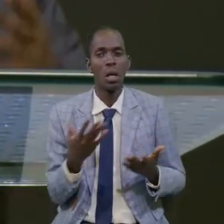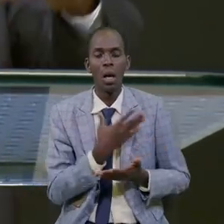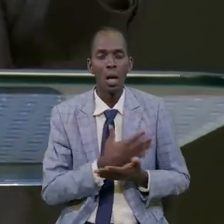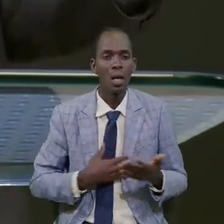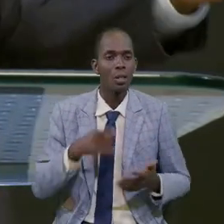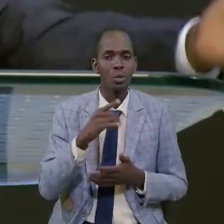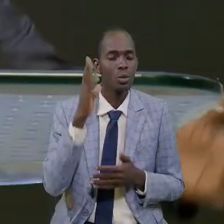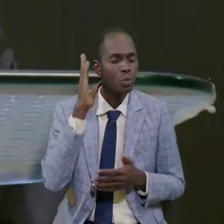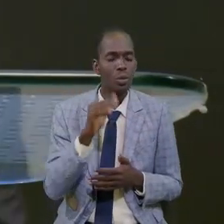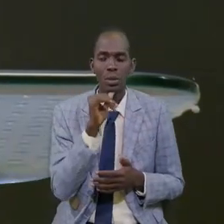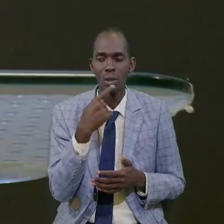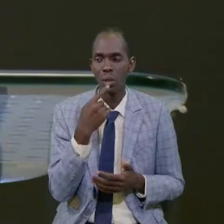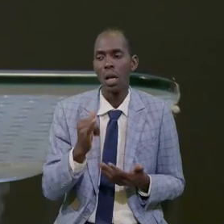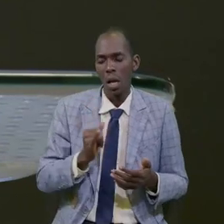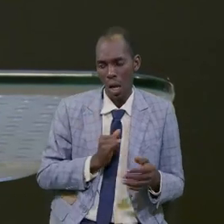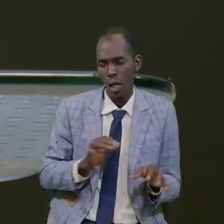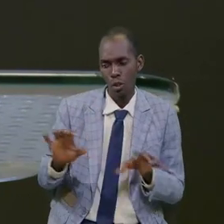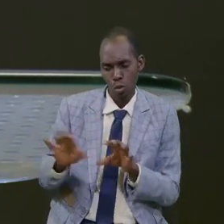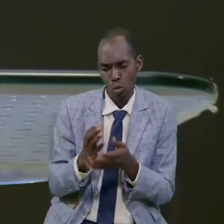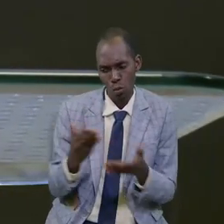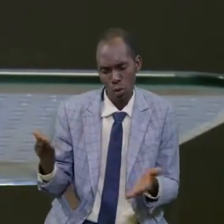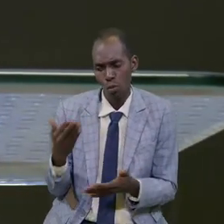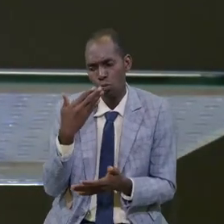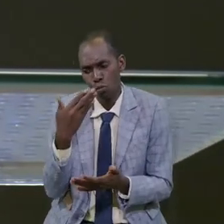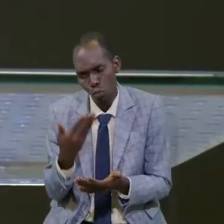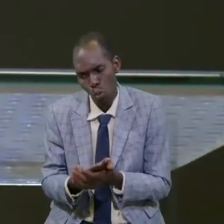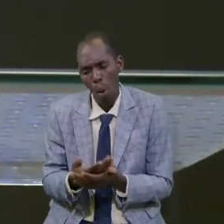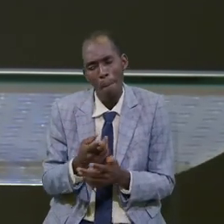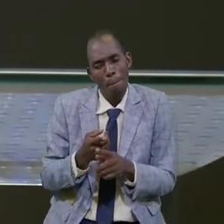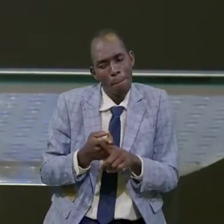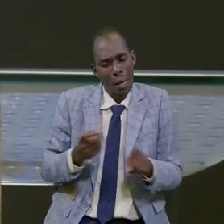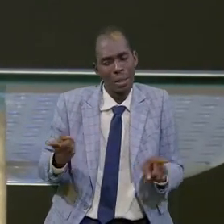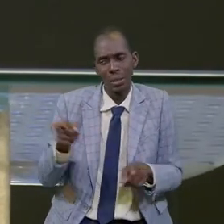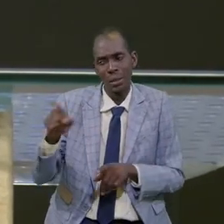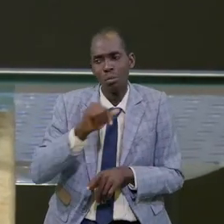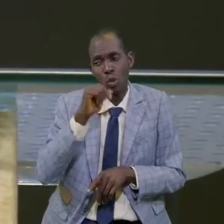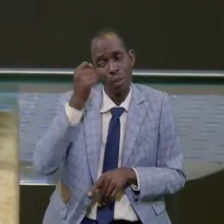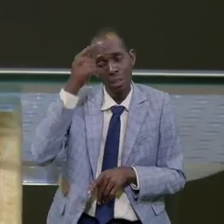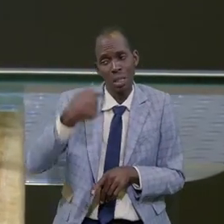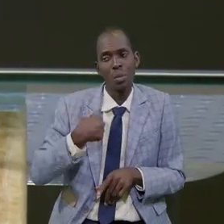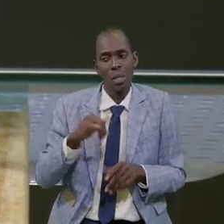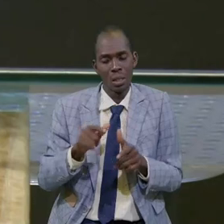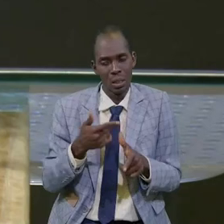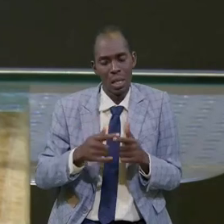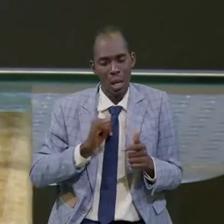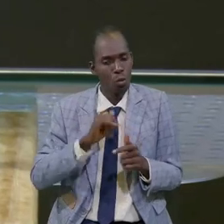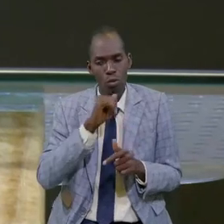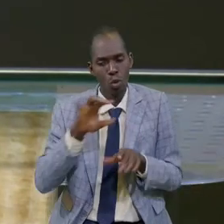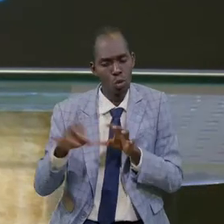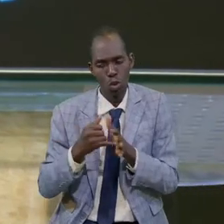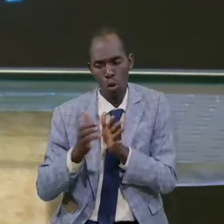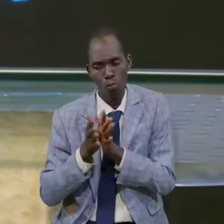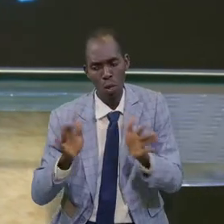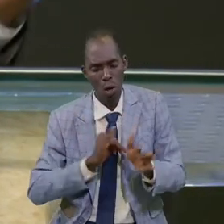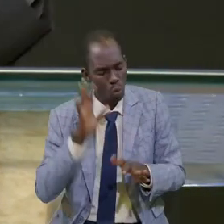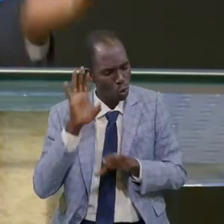bon, mais parce que ces gens ne vont pas me comprendre, je vais le faire secrètement, je vais le faire en privé. Il dit que non,